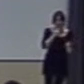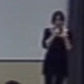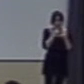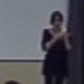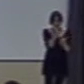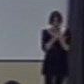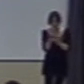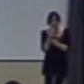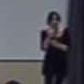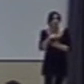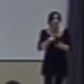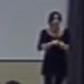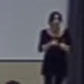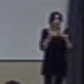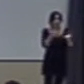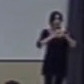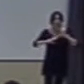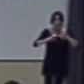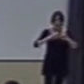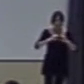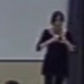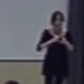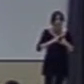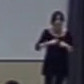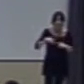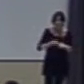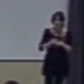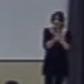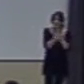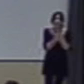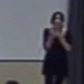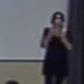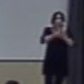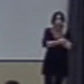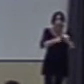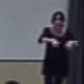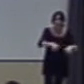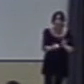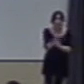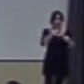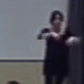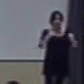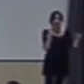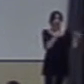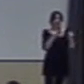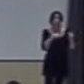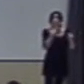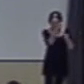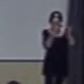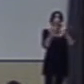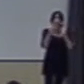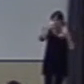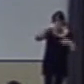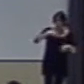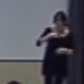dels comunicadors. De seguida els explicarem una mica per què ara fem aquest debat, perquè alguns de vostès potser han vingut pensant